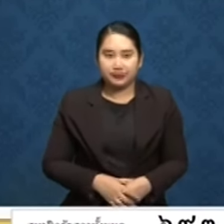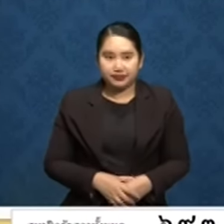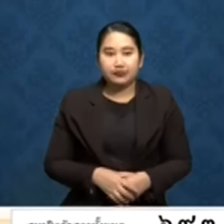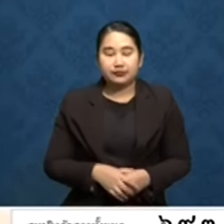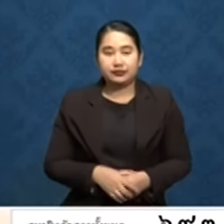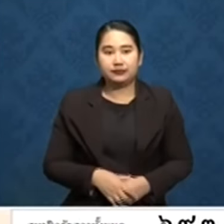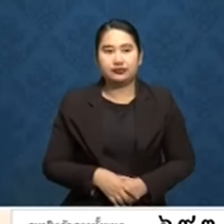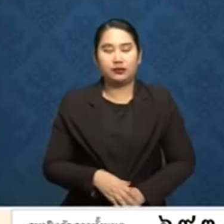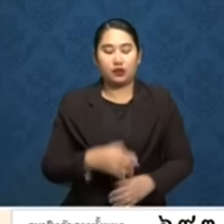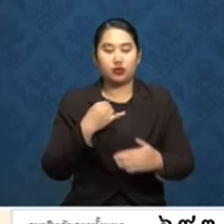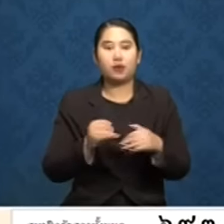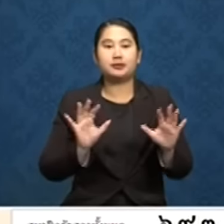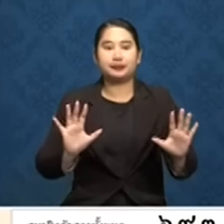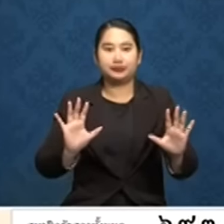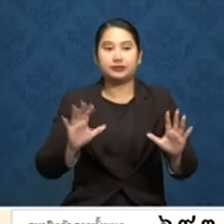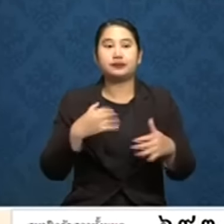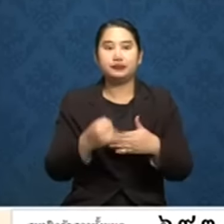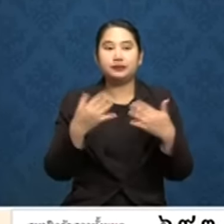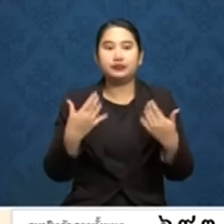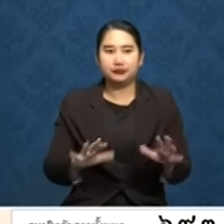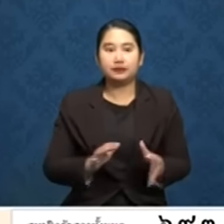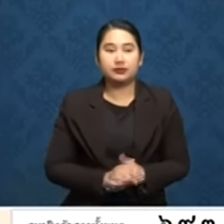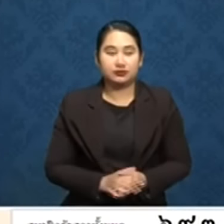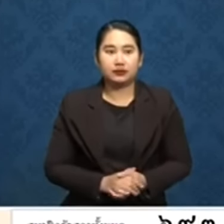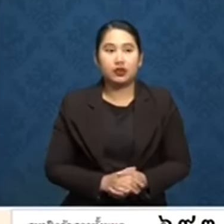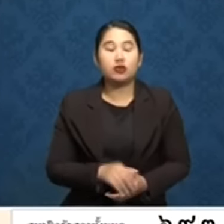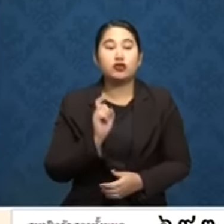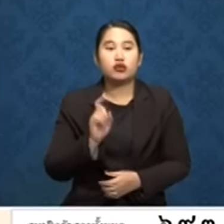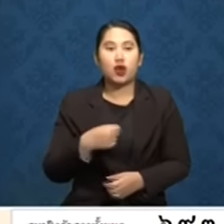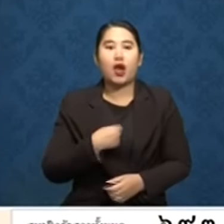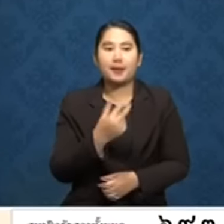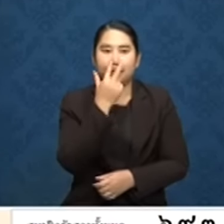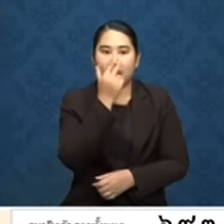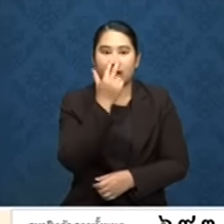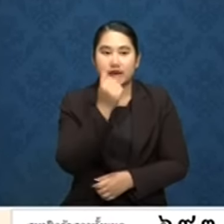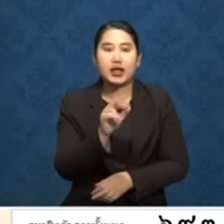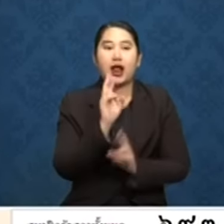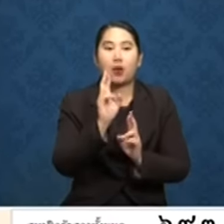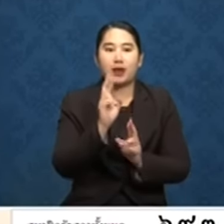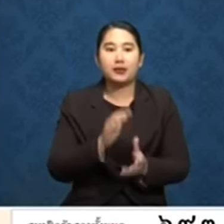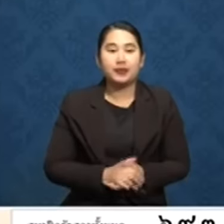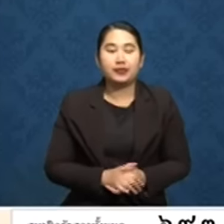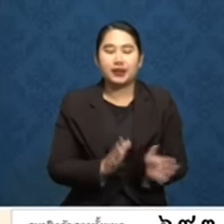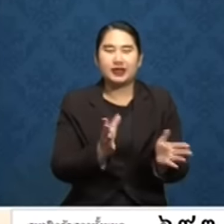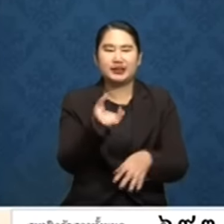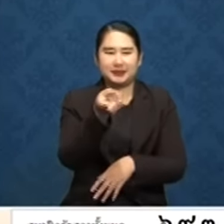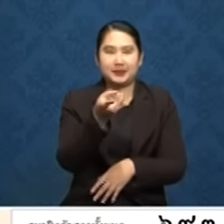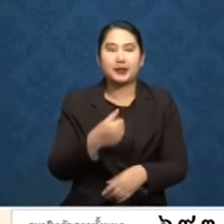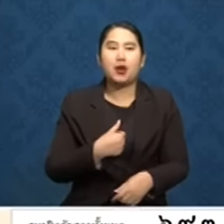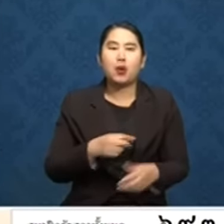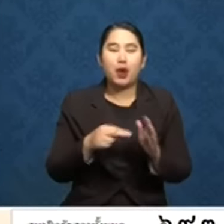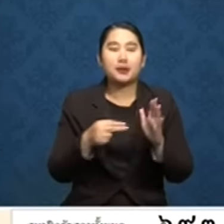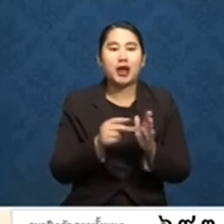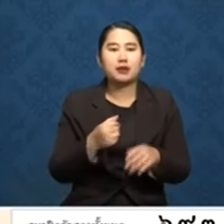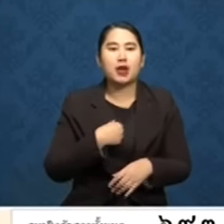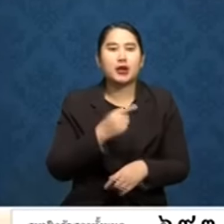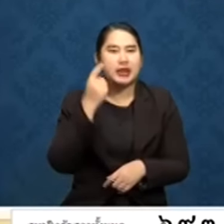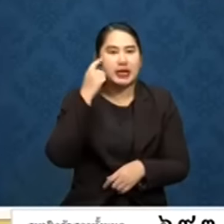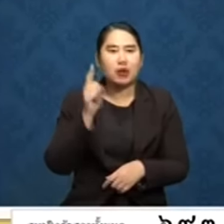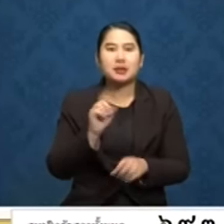ปอันนี้จบไปแล้วครับเพราะว่า ก็ต้องระมัดระวังทีนี ้แล้วครับอีกนิดเดียวท่านประธานไม่นั้นมันจะไม่ตก